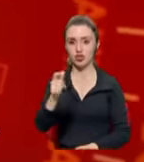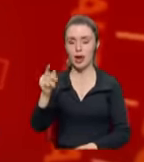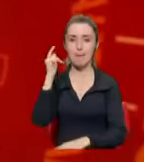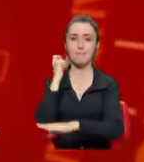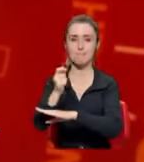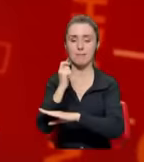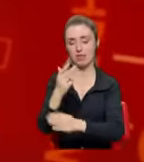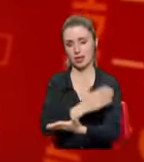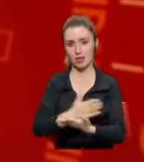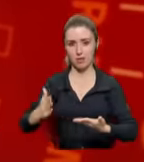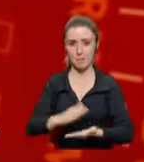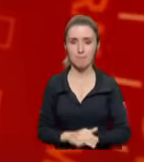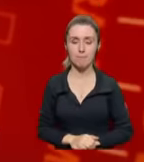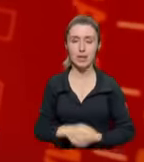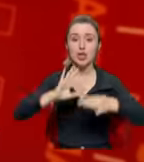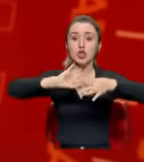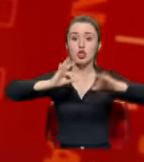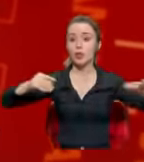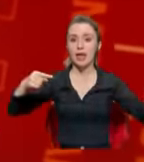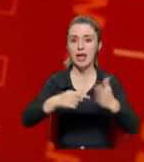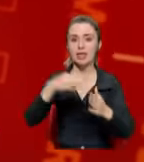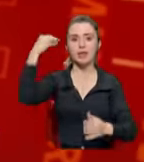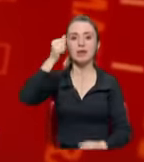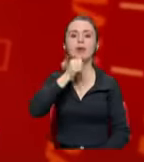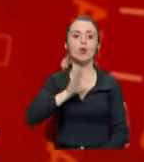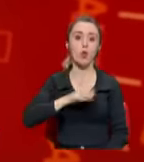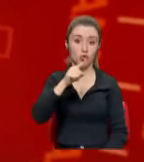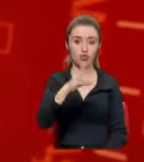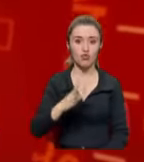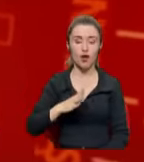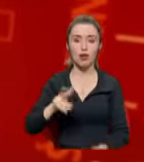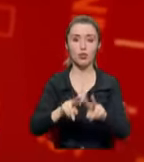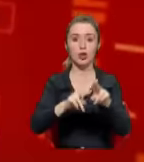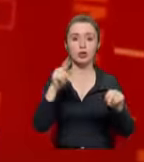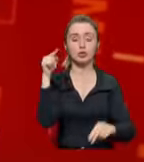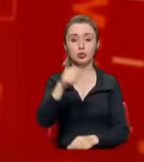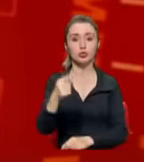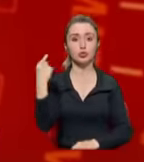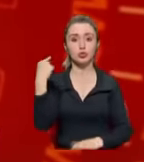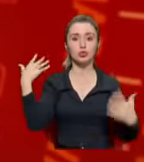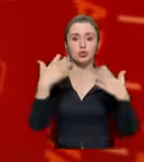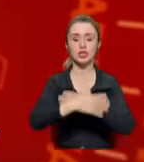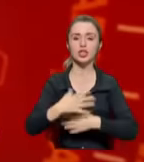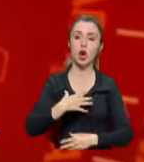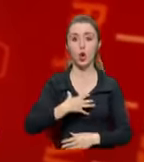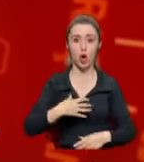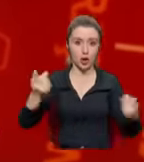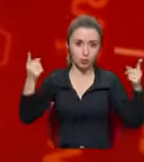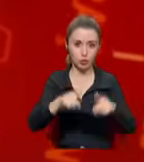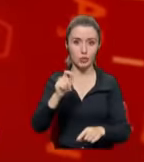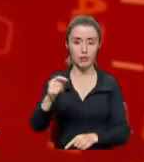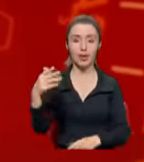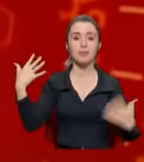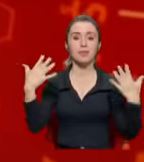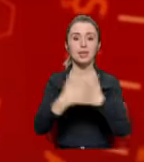miting kürsüsünde eydi sözlerinin hedefinde İmamoğlu vardı kurum Dün gecede Konyalılar buluşmasına katıldı